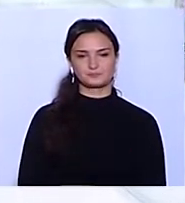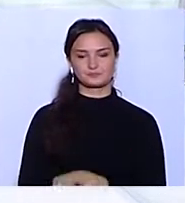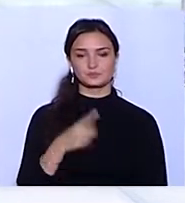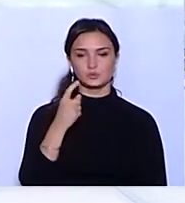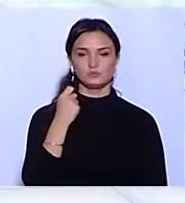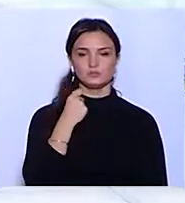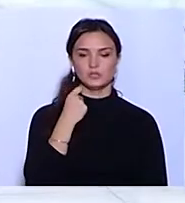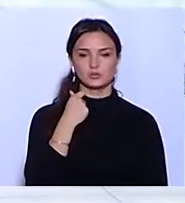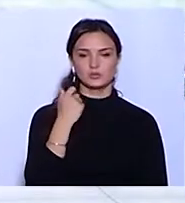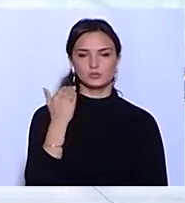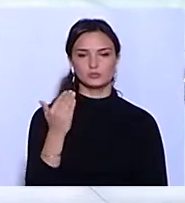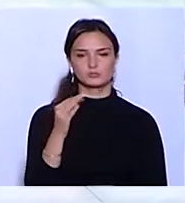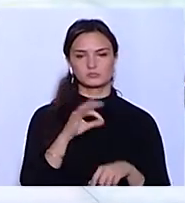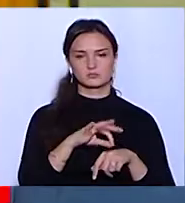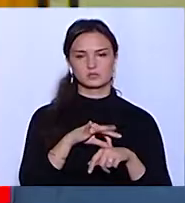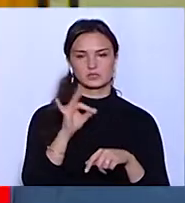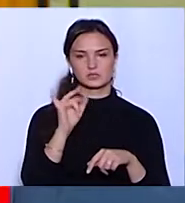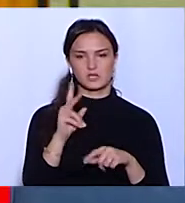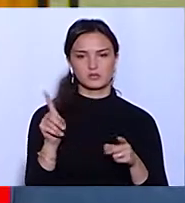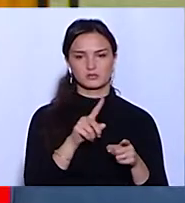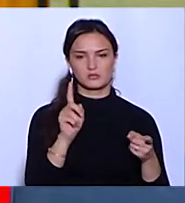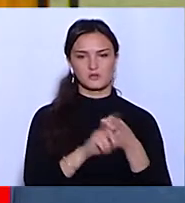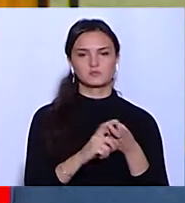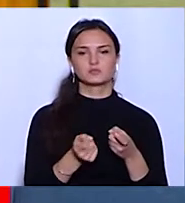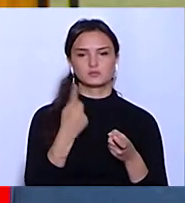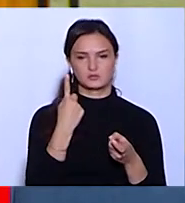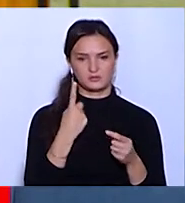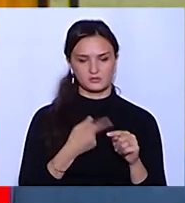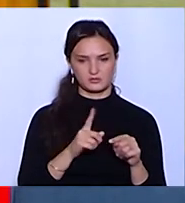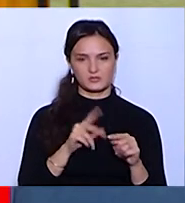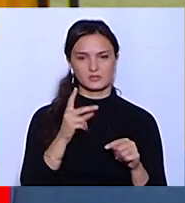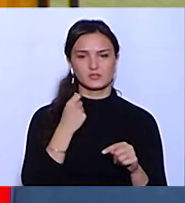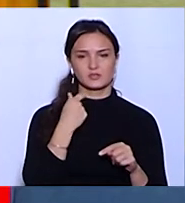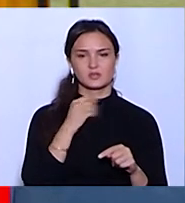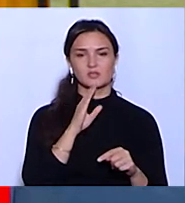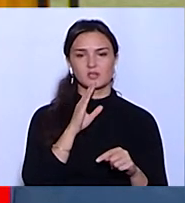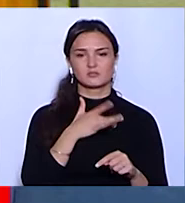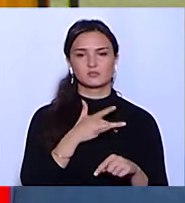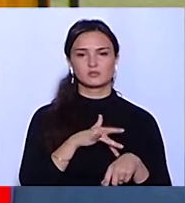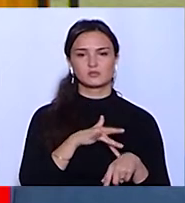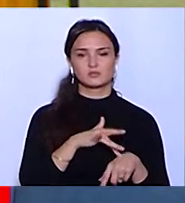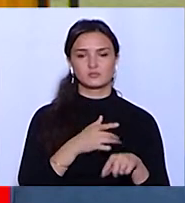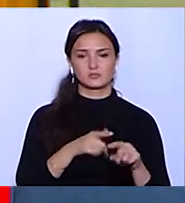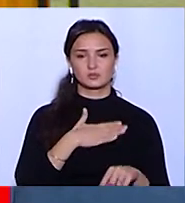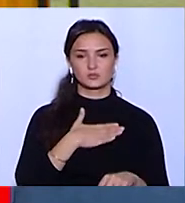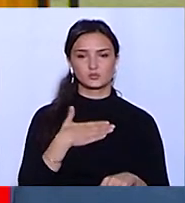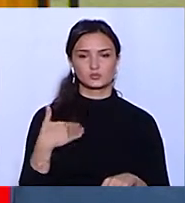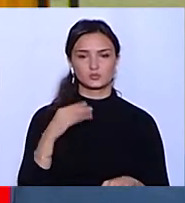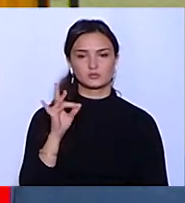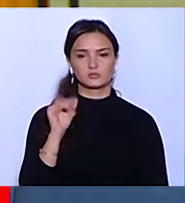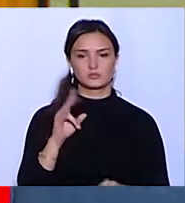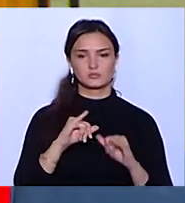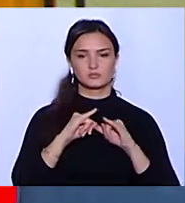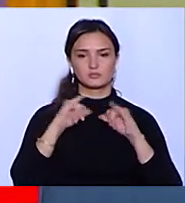მიეწერა ალკოჰოლს ონკოლოგიური დაავადებების და მათ შორის ალკოჰოლის მოყვარულ ქალებში ძუძუს კიბოს რისკის ზრდა. აი ამაზე მე